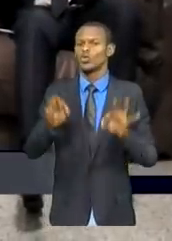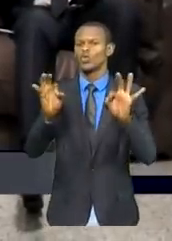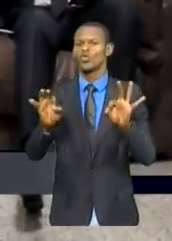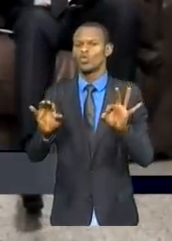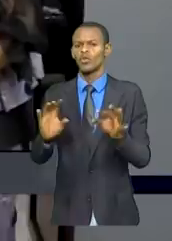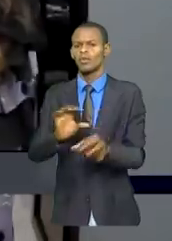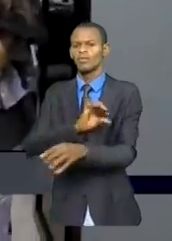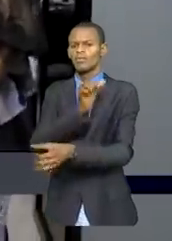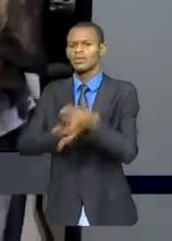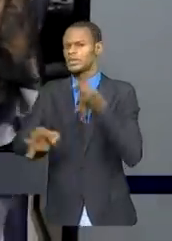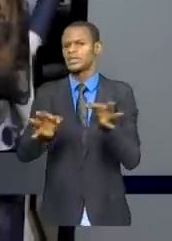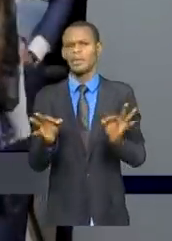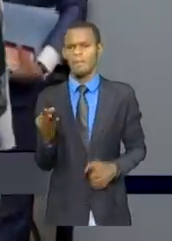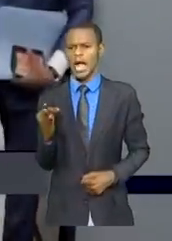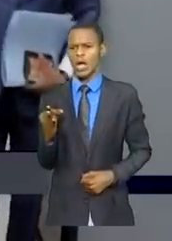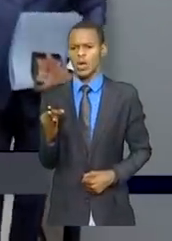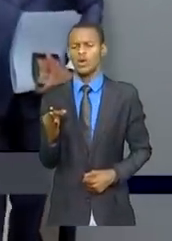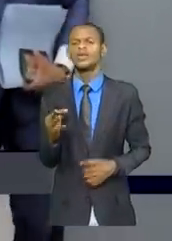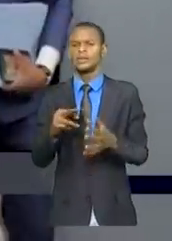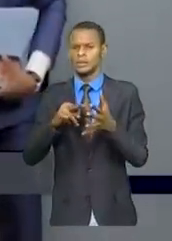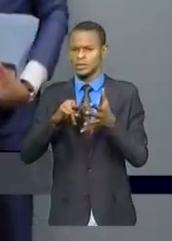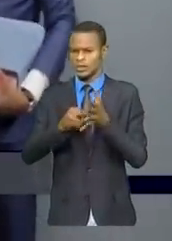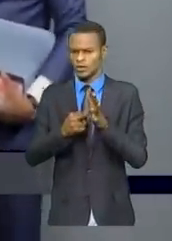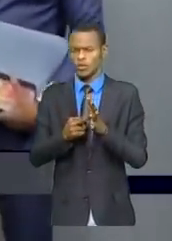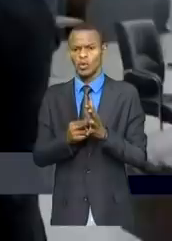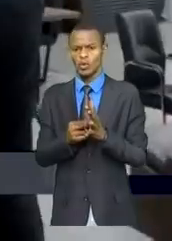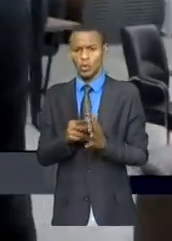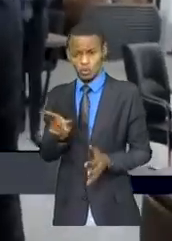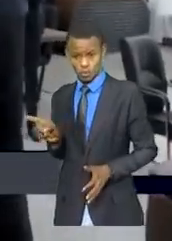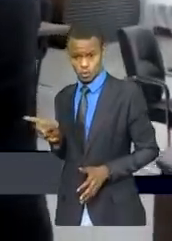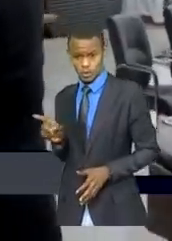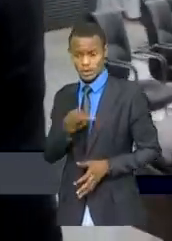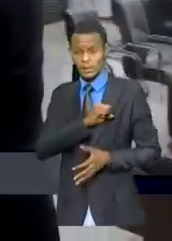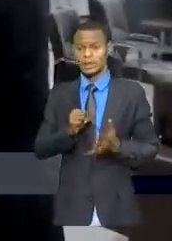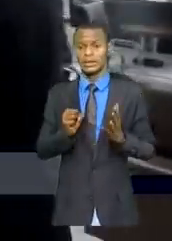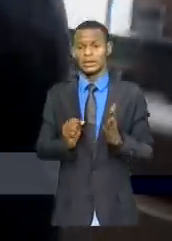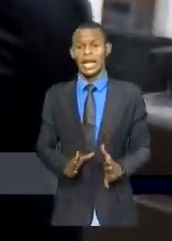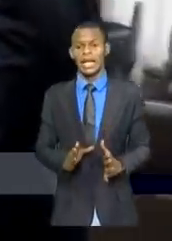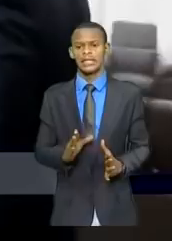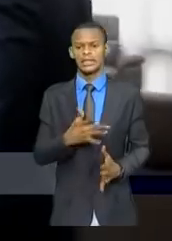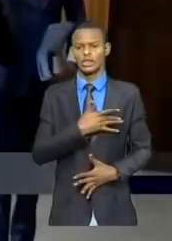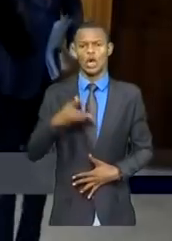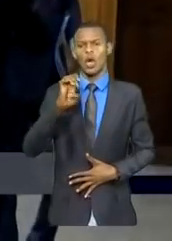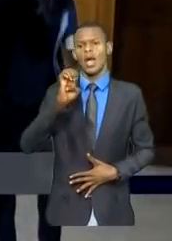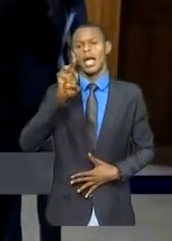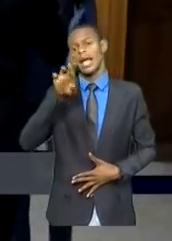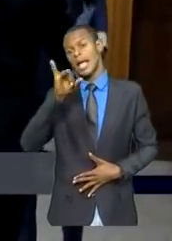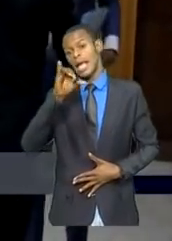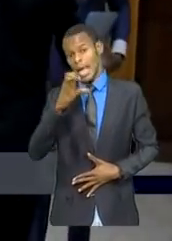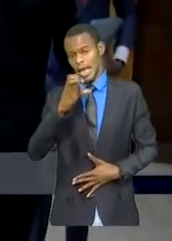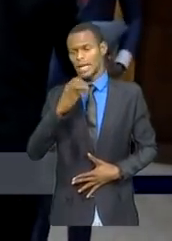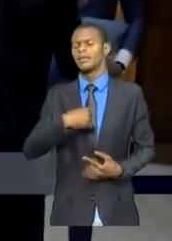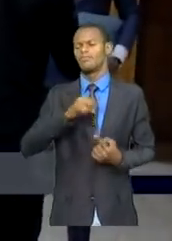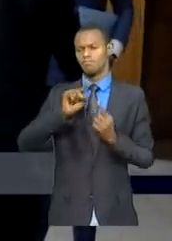une gestion efficiente et efficace des ressources humaines, minières, énergétiques et tant d'autres qui regorgent cette province,